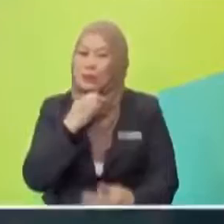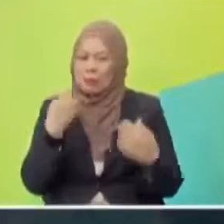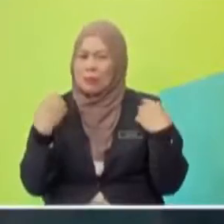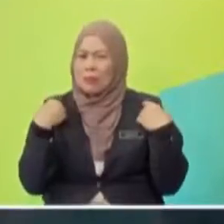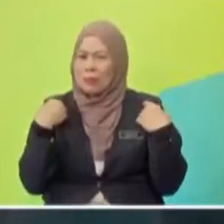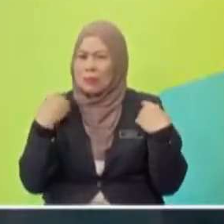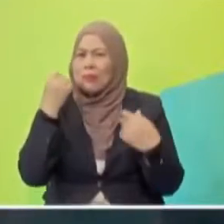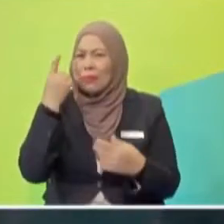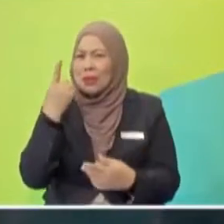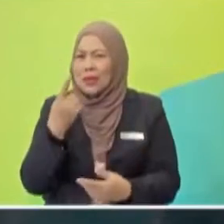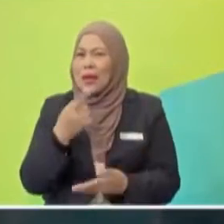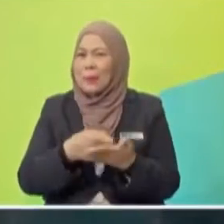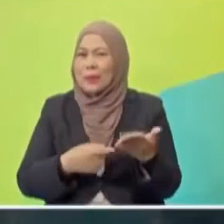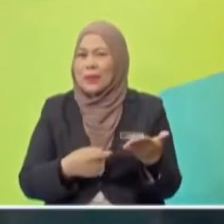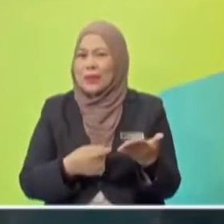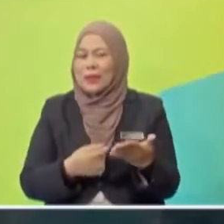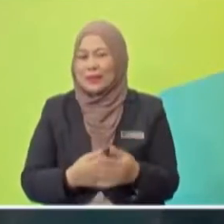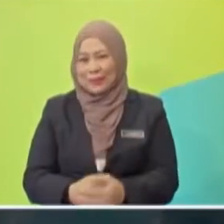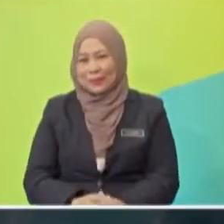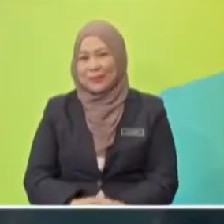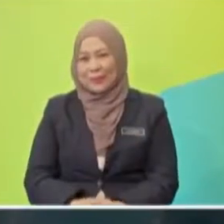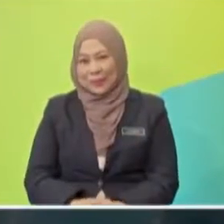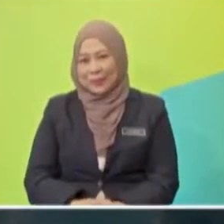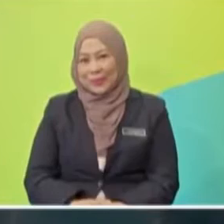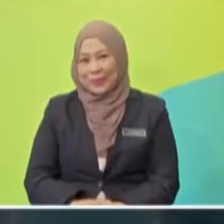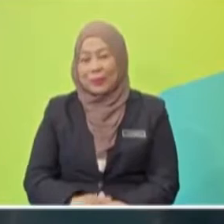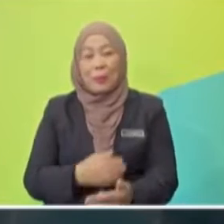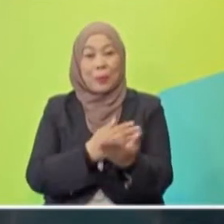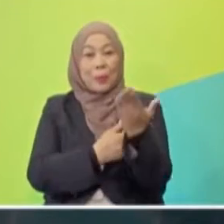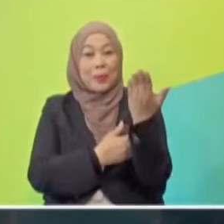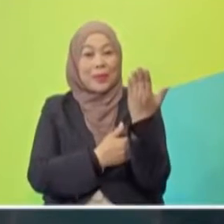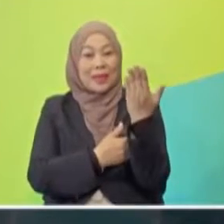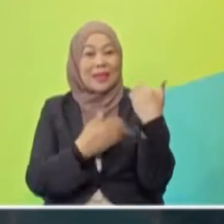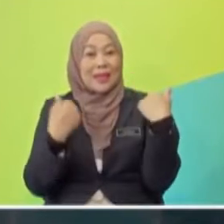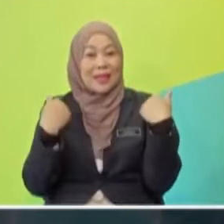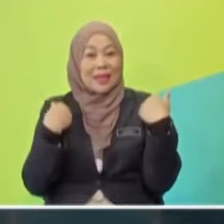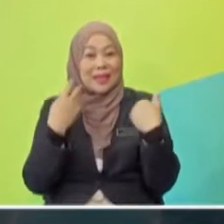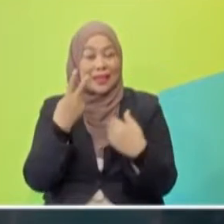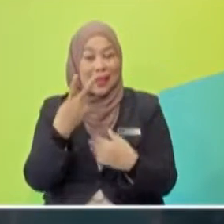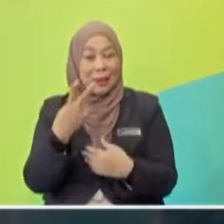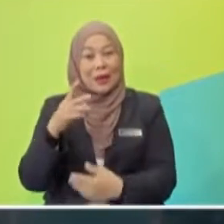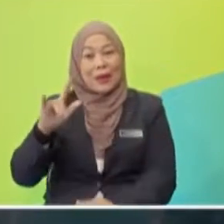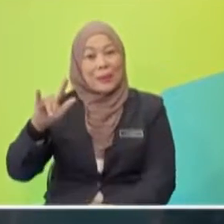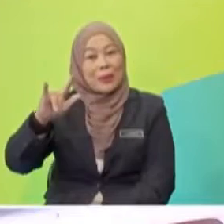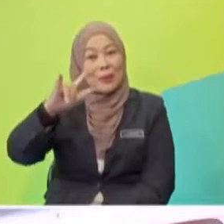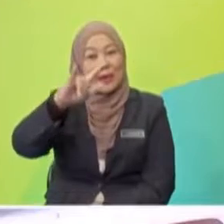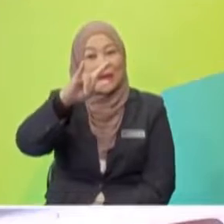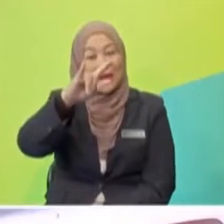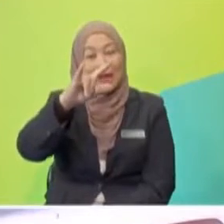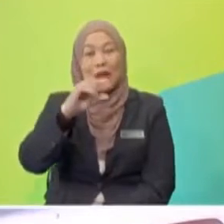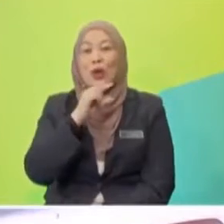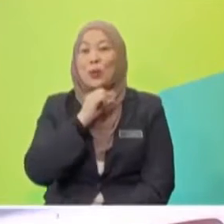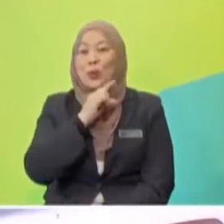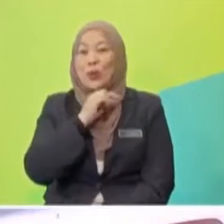pada hari ini cegu sudah tentu ya oke tadi lihat ada nampakkan Oke kapal terbang dan burung